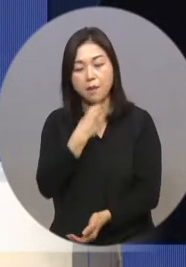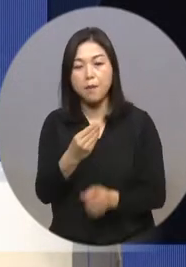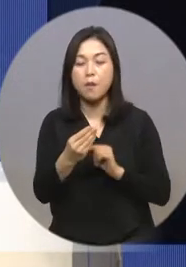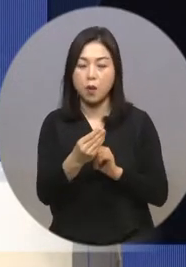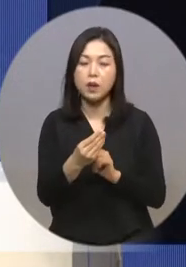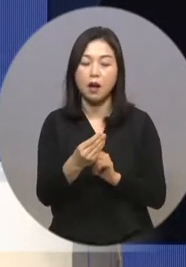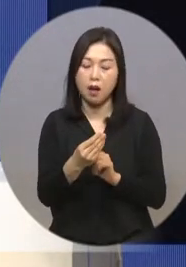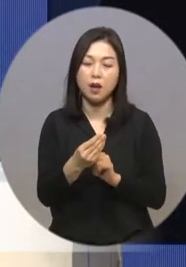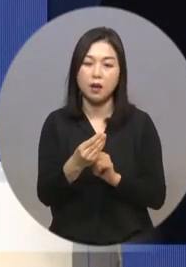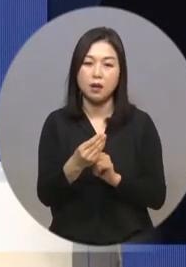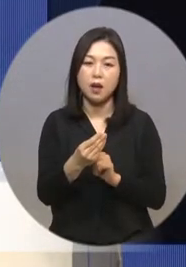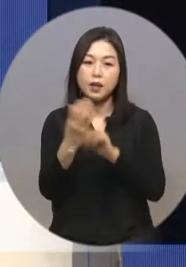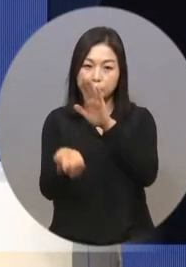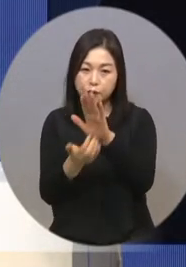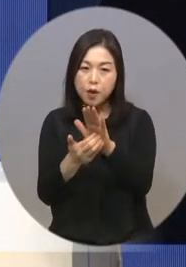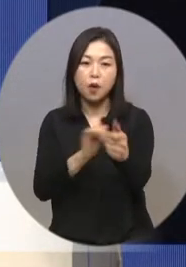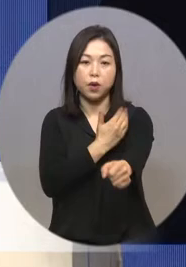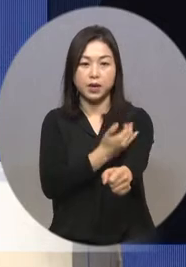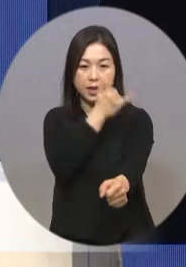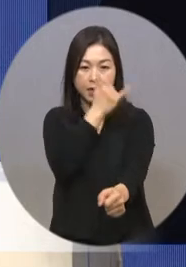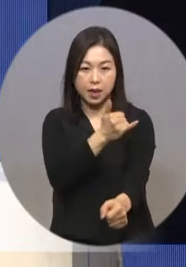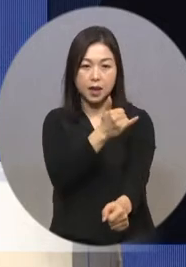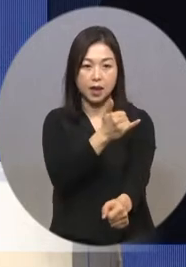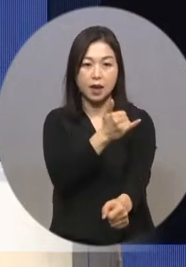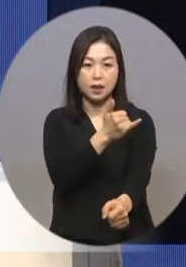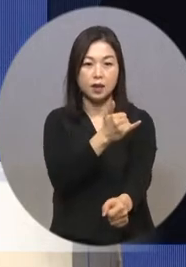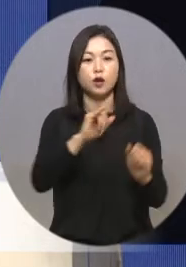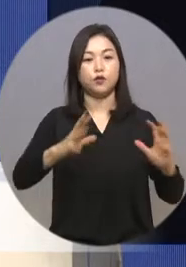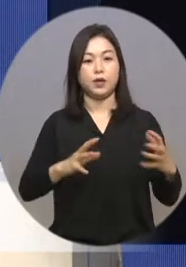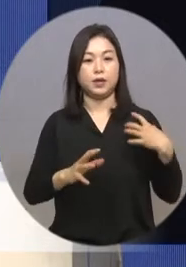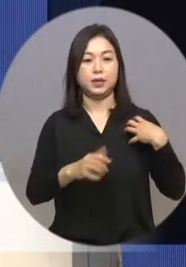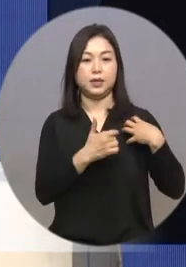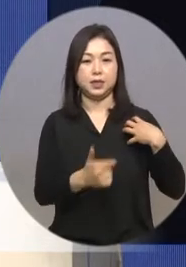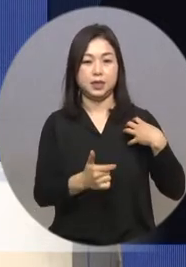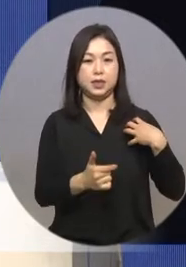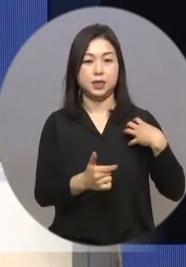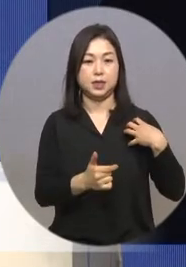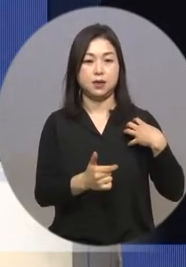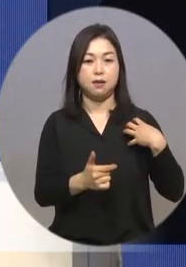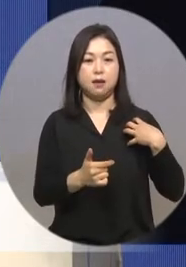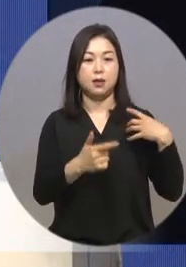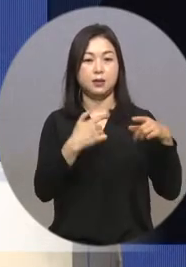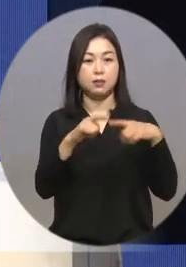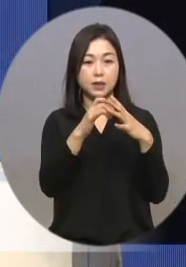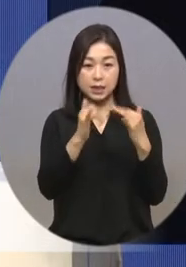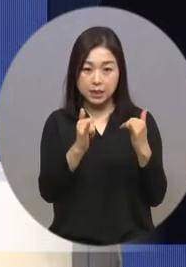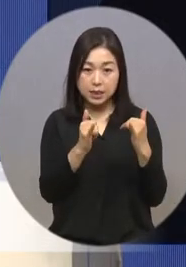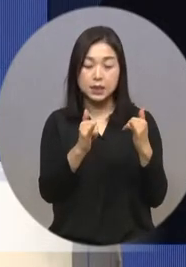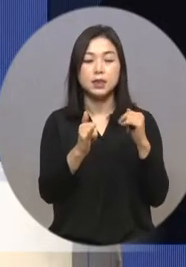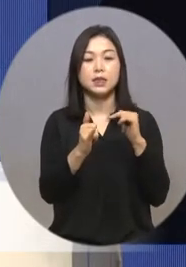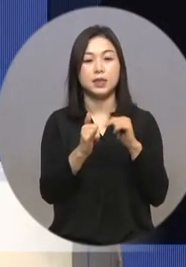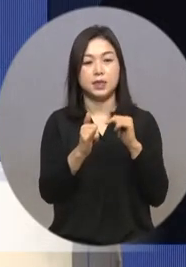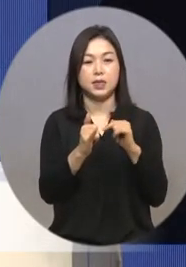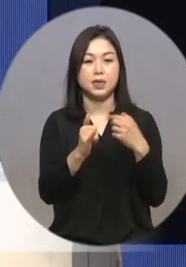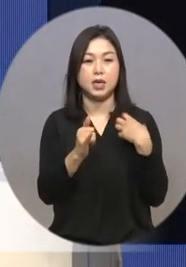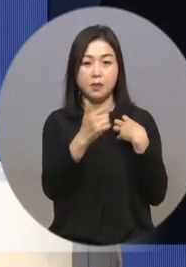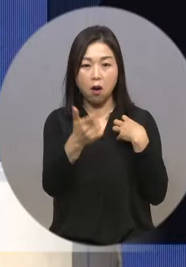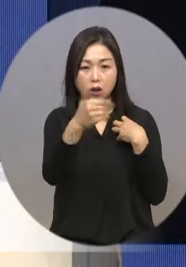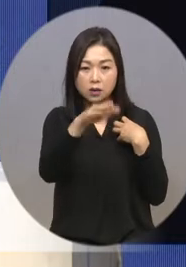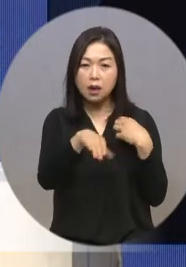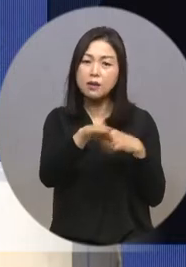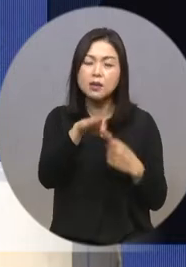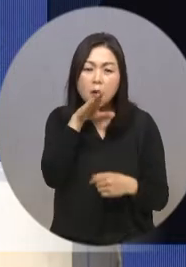벌랜더 이런걸 하고 좋아하는거 주부님 딱 그때 속으로 들어가고 있는지 여부가 제 입으로